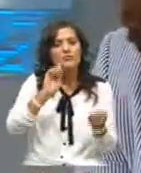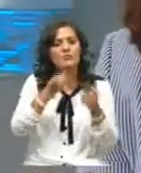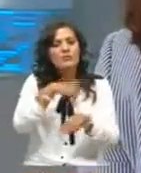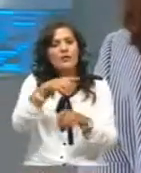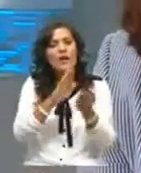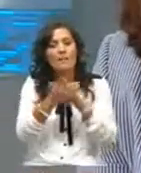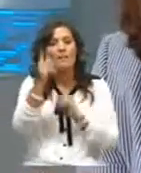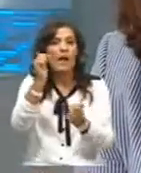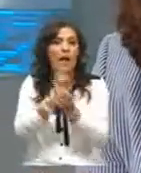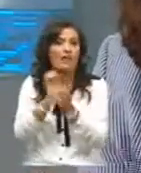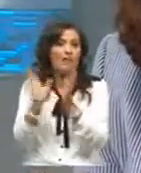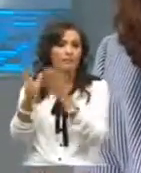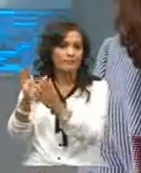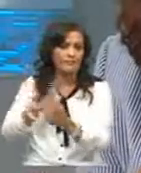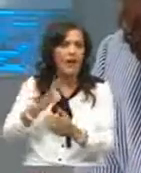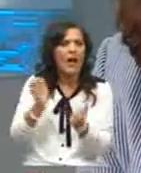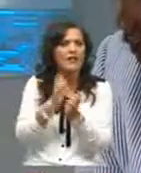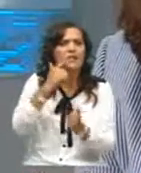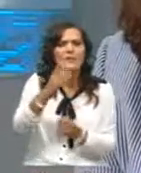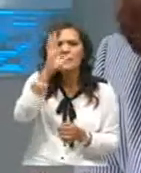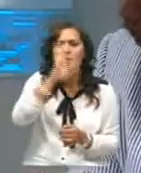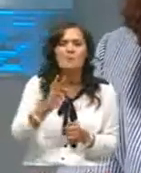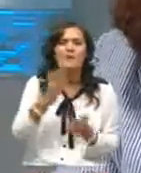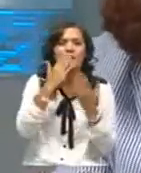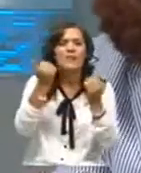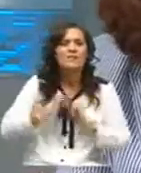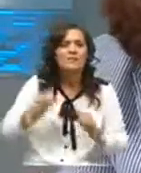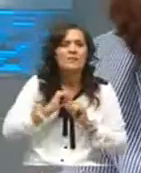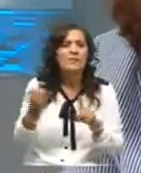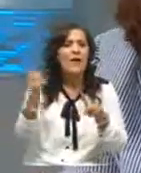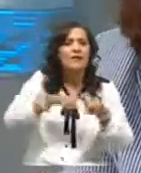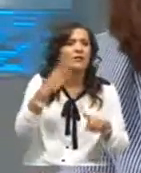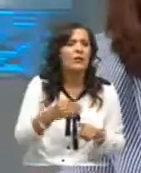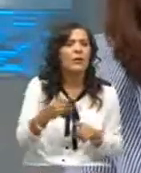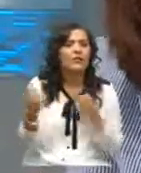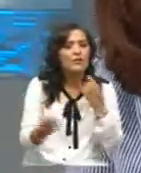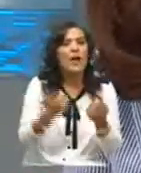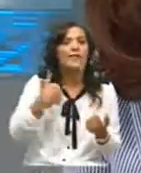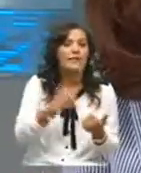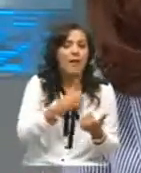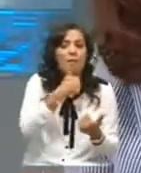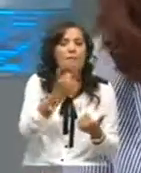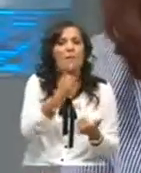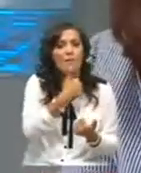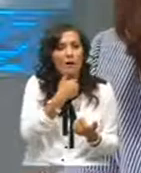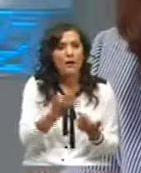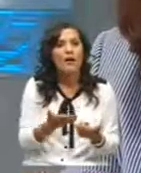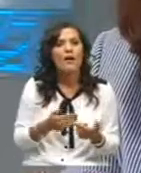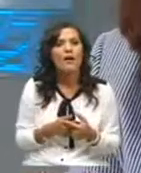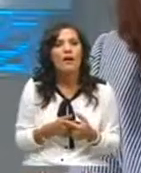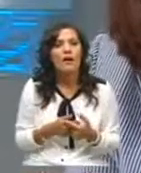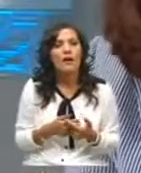Bir de aile var peki aile dediğimizde kimler ders çalışmasında Etkin çocuğun anne baba